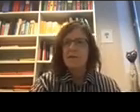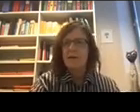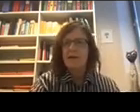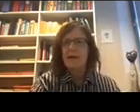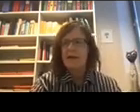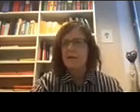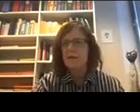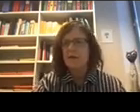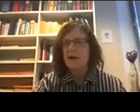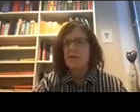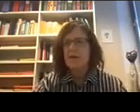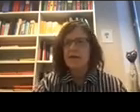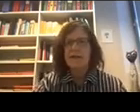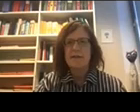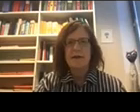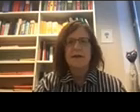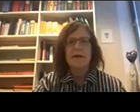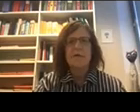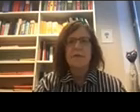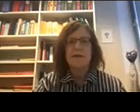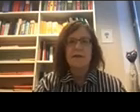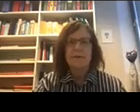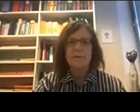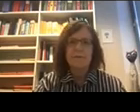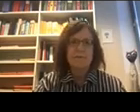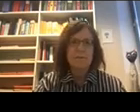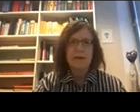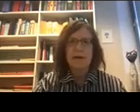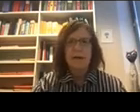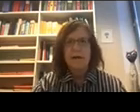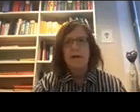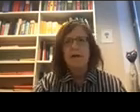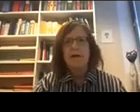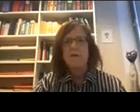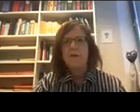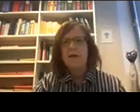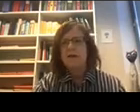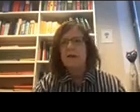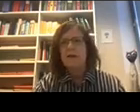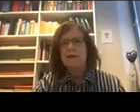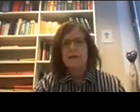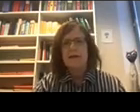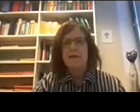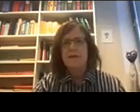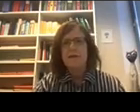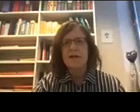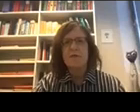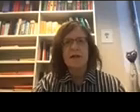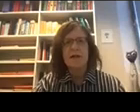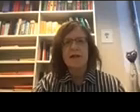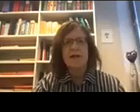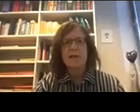isänä. Edelleenkin puhutaan euklidisesta geometriasta. Ja näin suomalaisittain tämä nimi